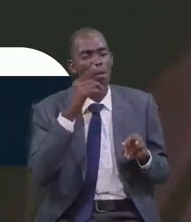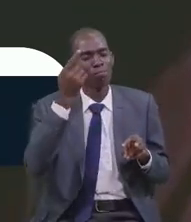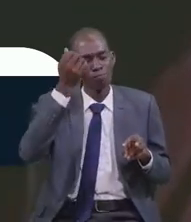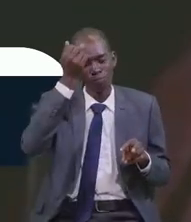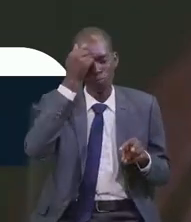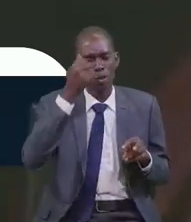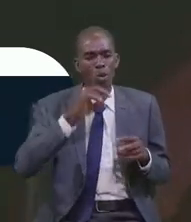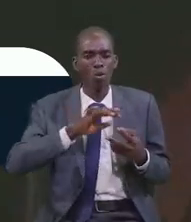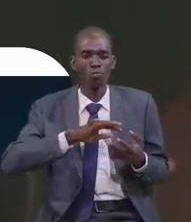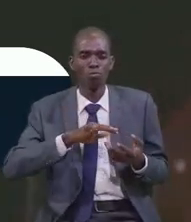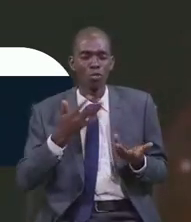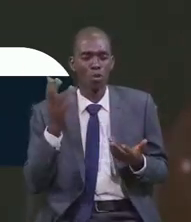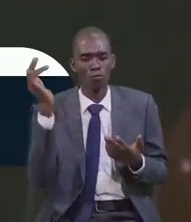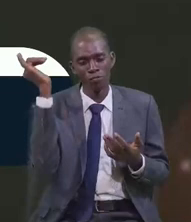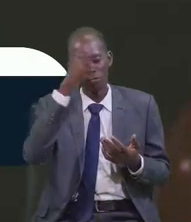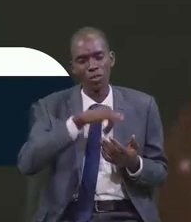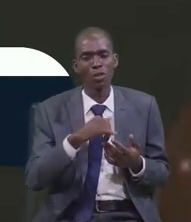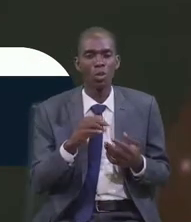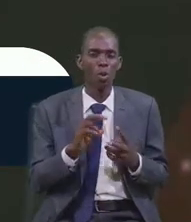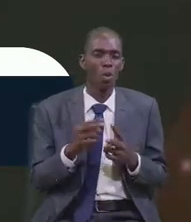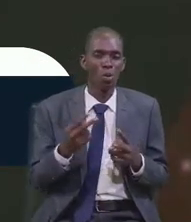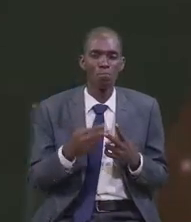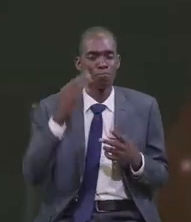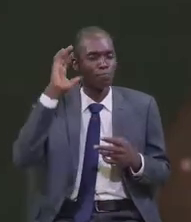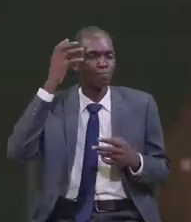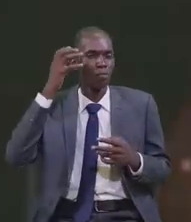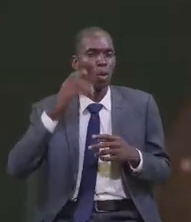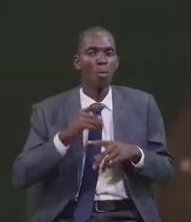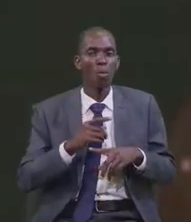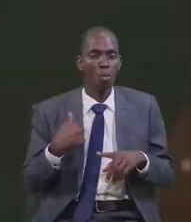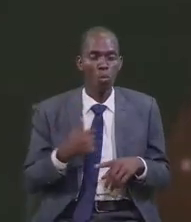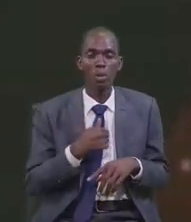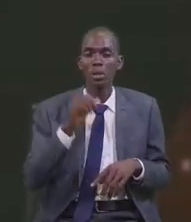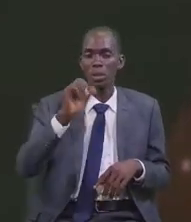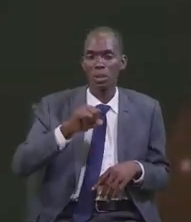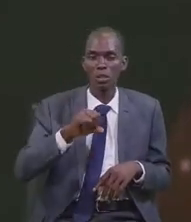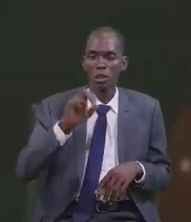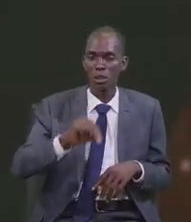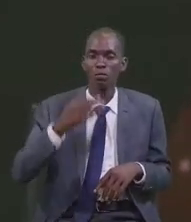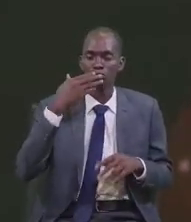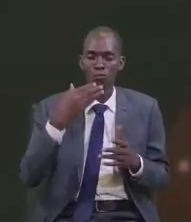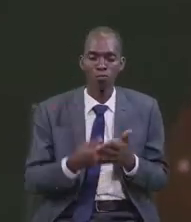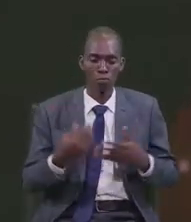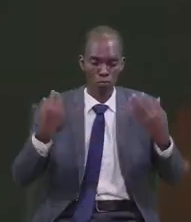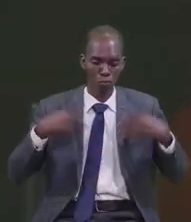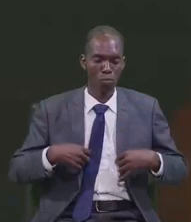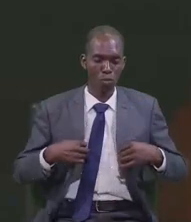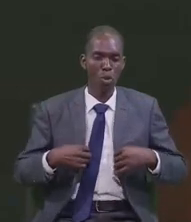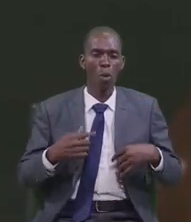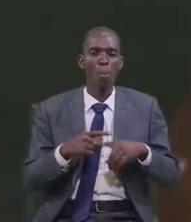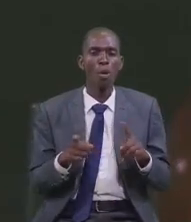devons avoir une bonne apparence. Mais l'habillement ne vous amène pas au